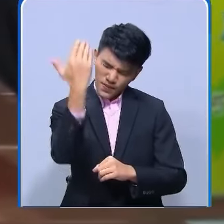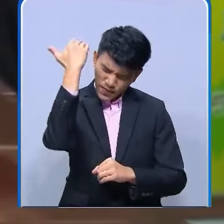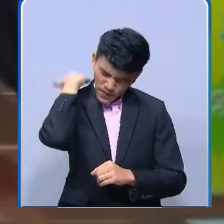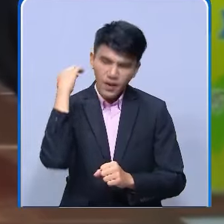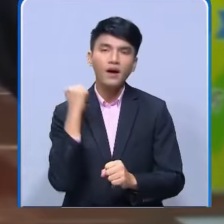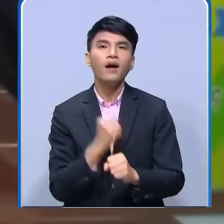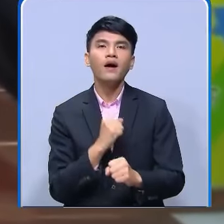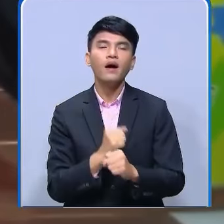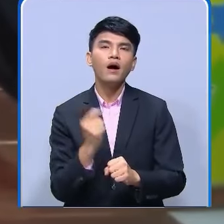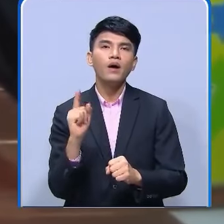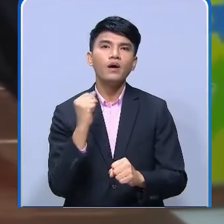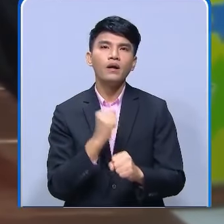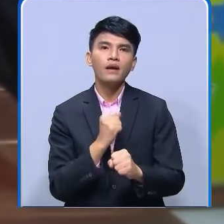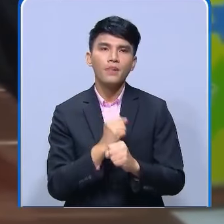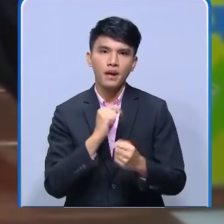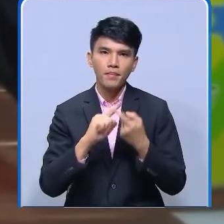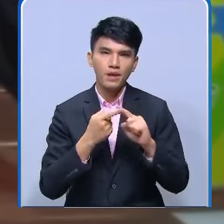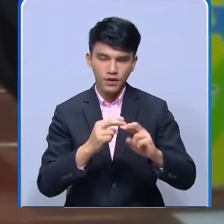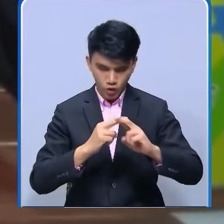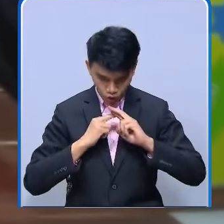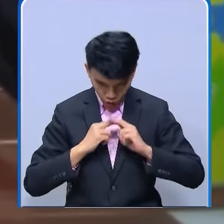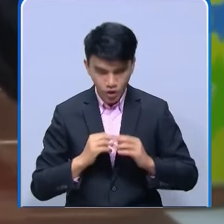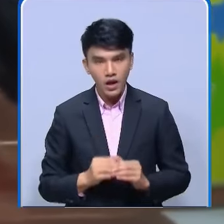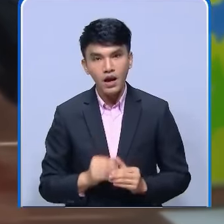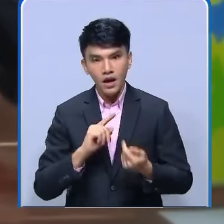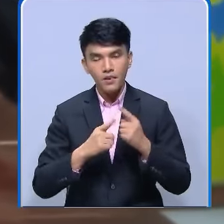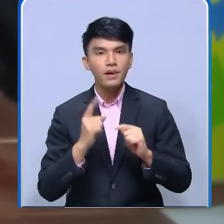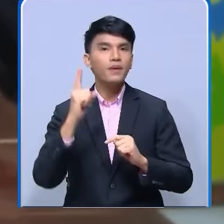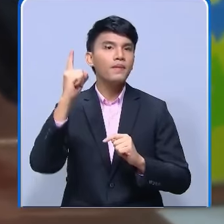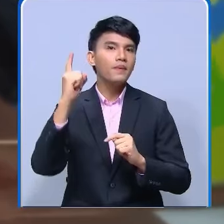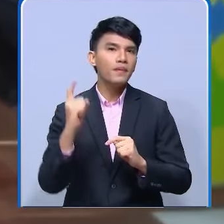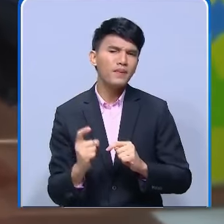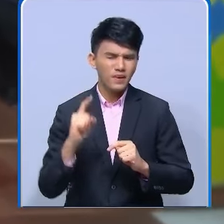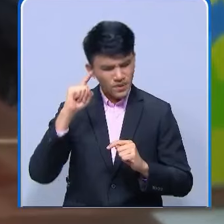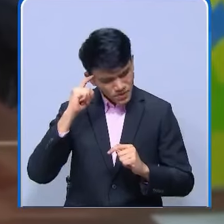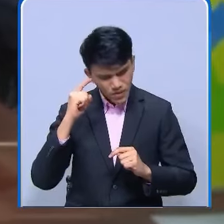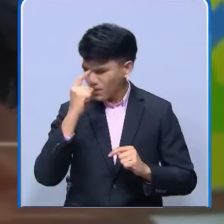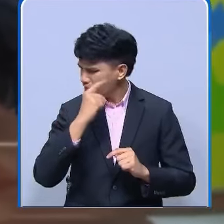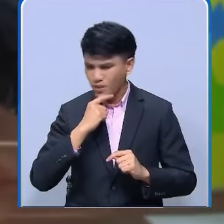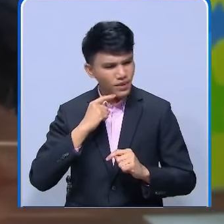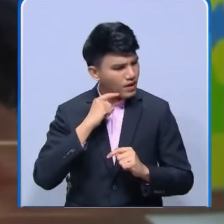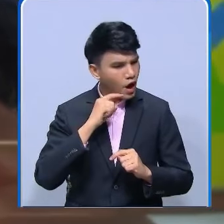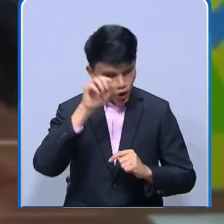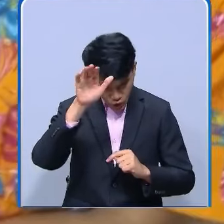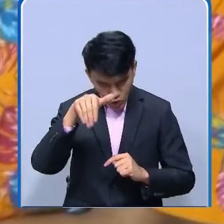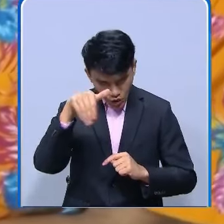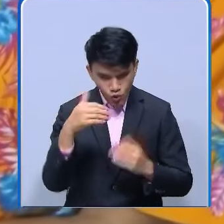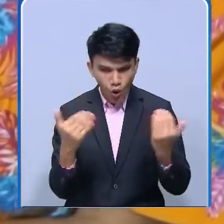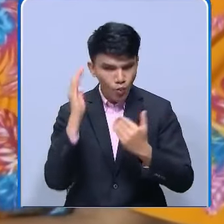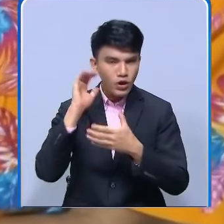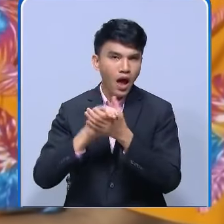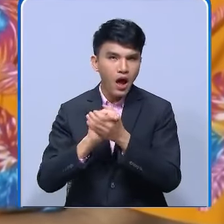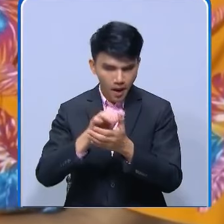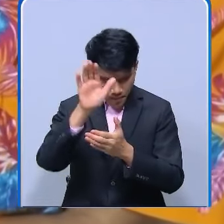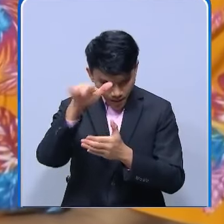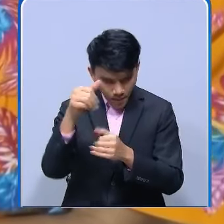นะตอนนั้นเนี่ยทำกับเพื่อนแต่พอเพื่อนตายไม่รู้จะชวนใครดีเอ้าชวนลูกเขยมาร่วมก่อเหตุแล้วกัน สารต่อเ